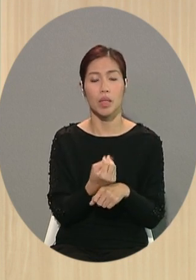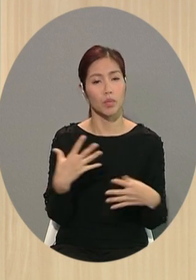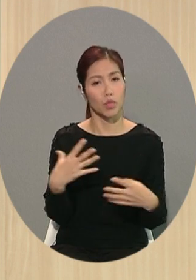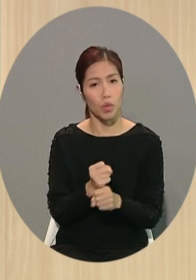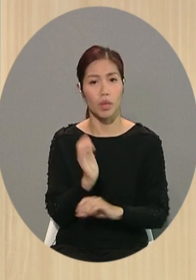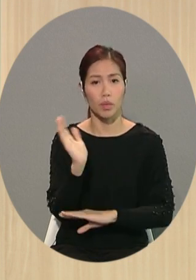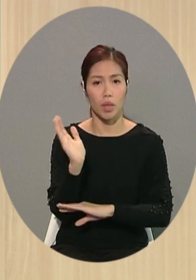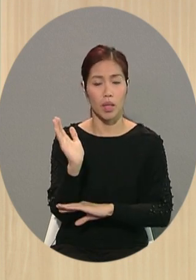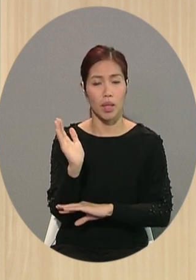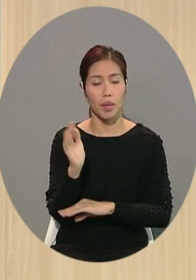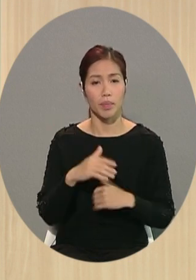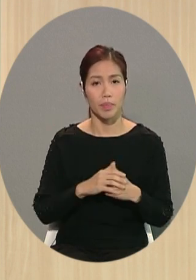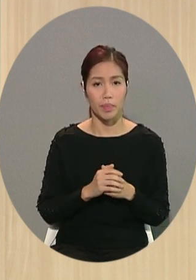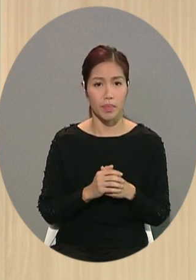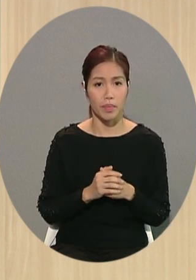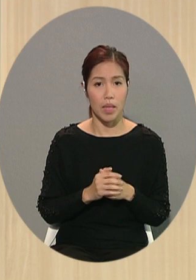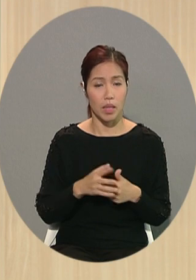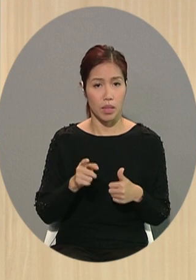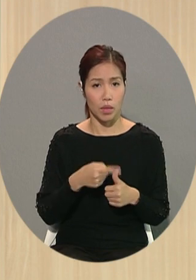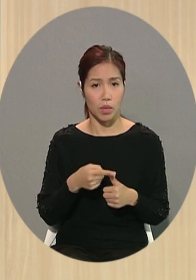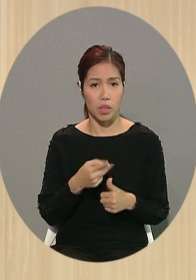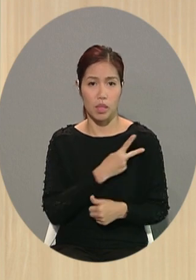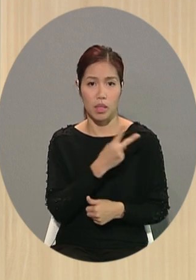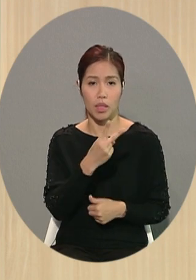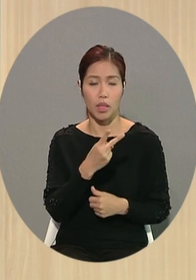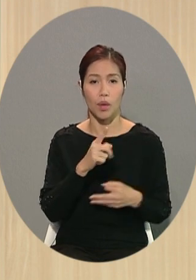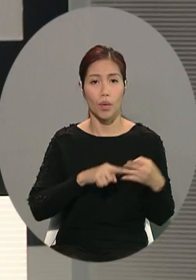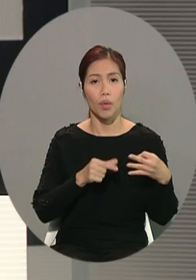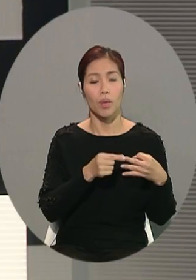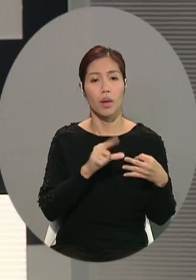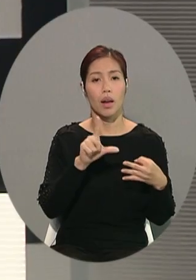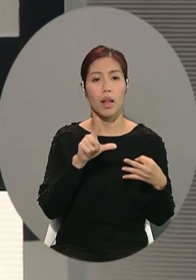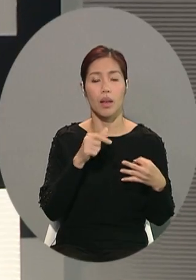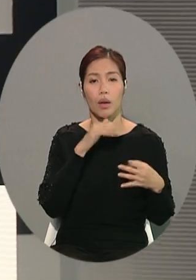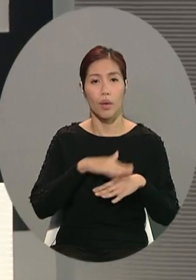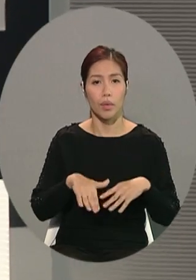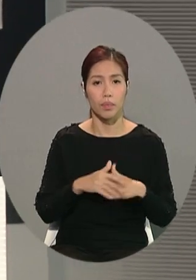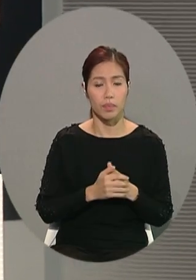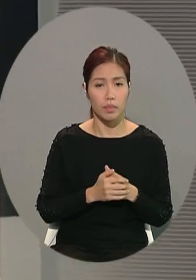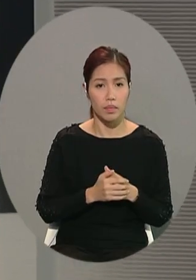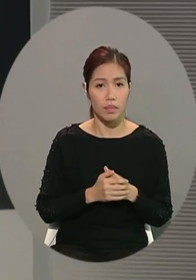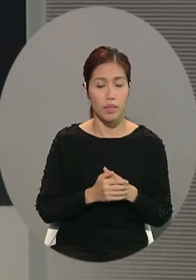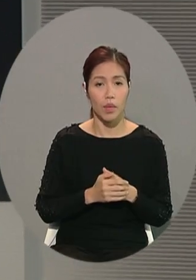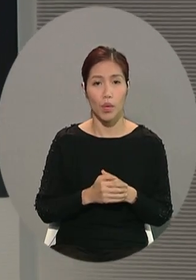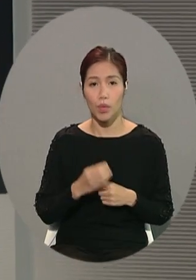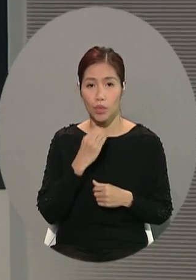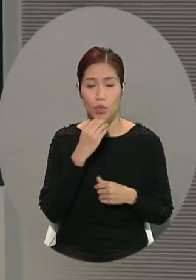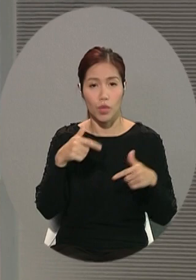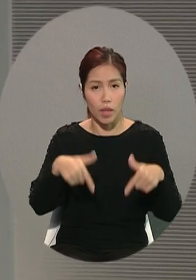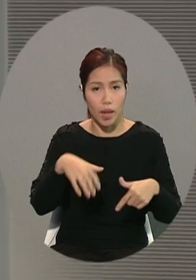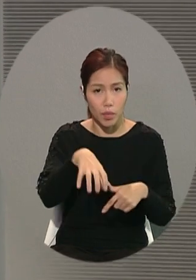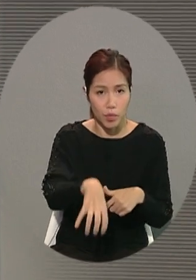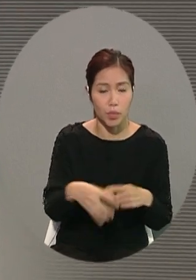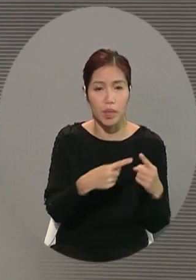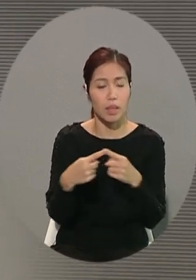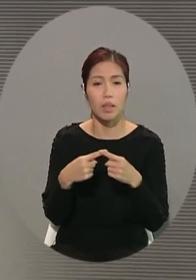拉票，把握時間啦。首先發言嘅會係二號黎永安。 各位觀眾，特別是東涌南的選區的